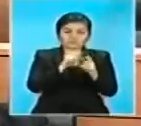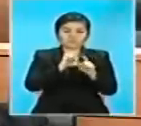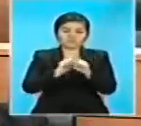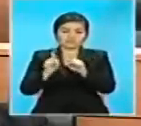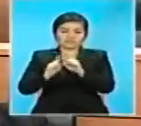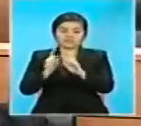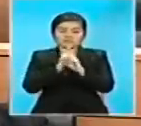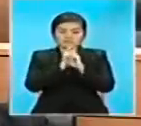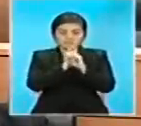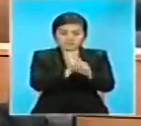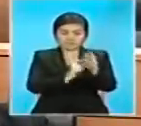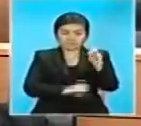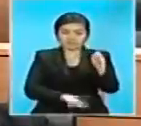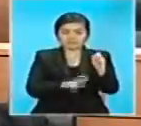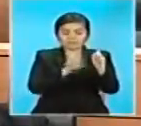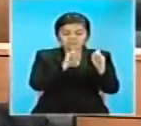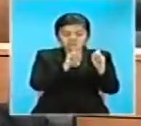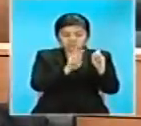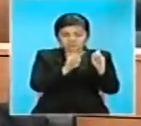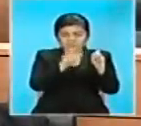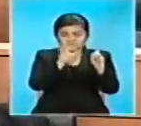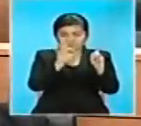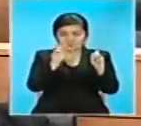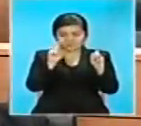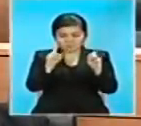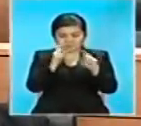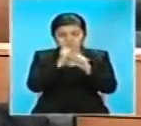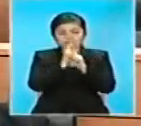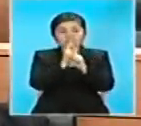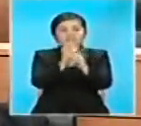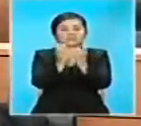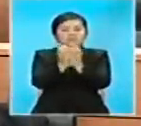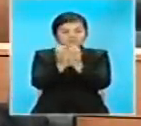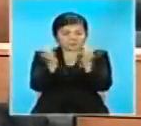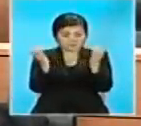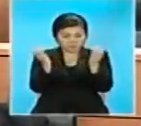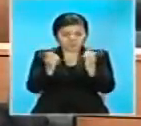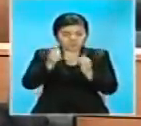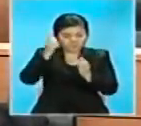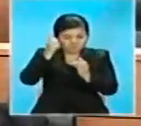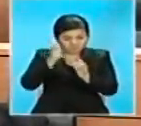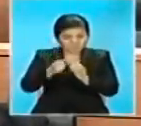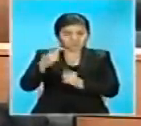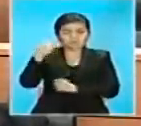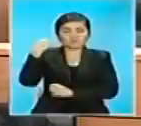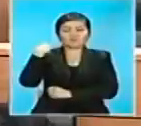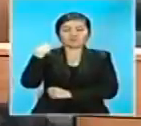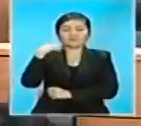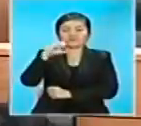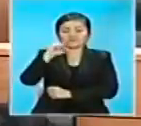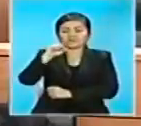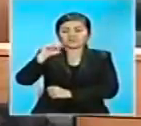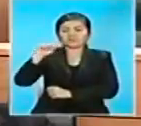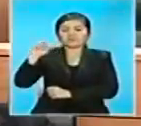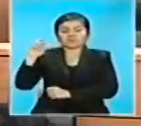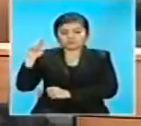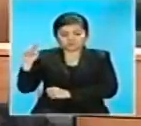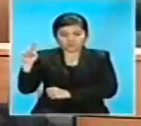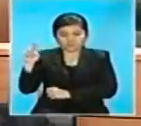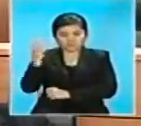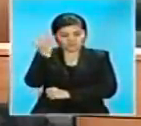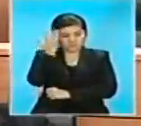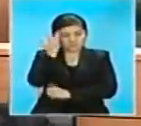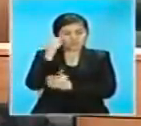มาตรา291แห่งรัฐธรรมนูญซึ่งจะต้องมีสสล.อย่างที่ผมกราบเรียนไปไม่ต้องกังว